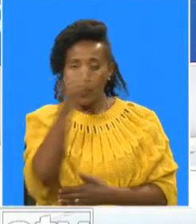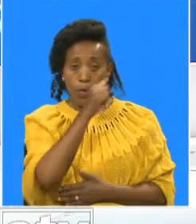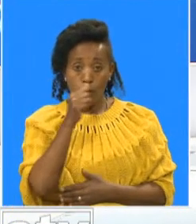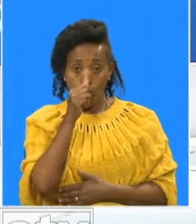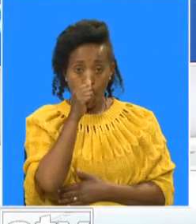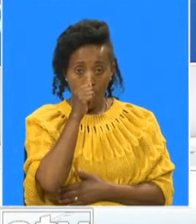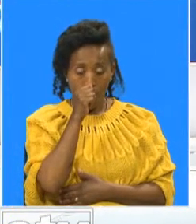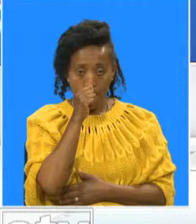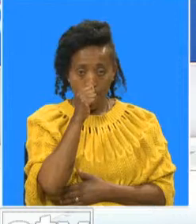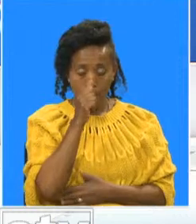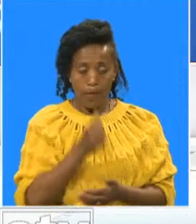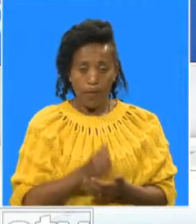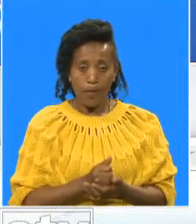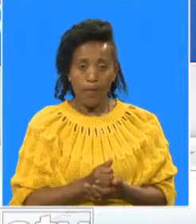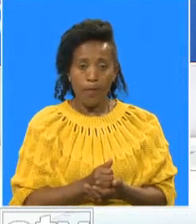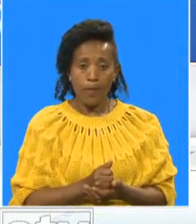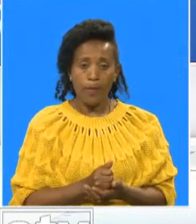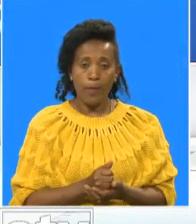በኢትዮጵያም